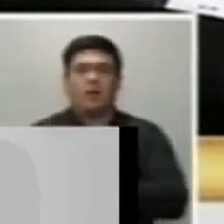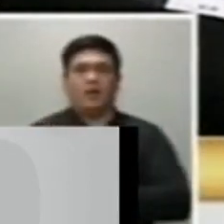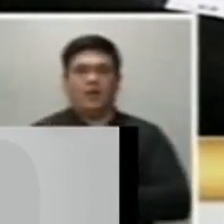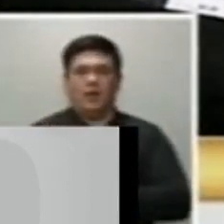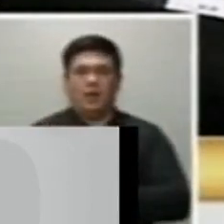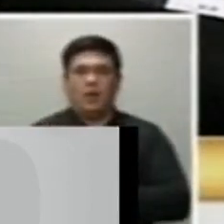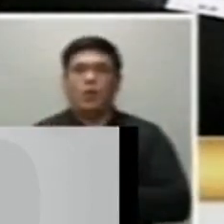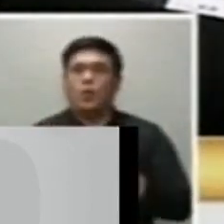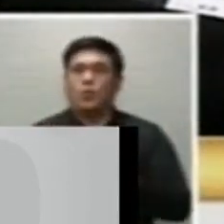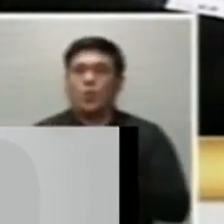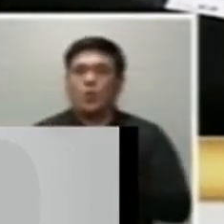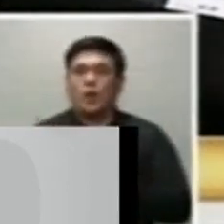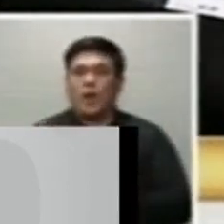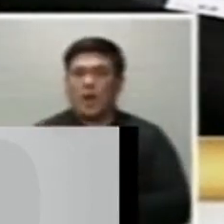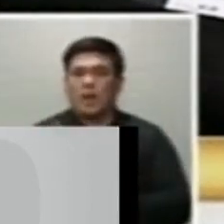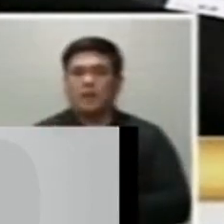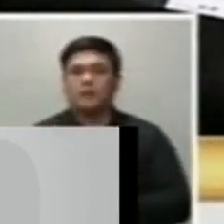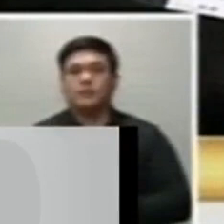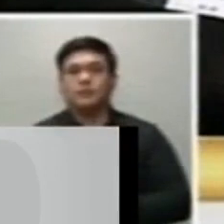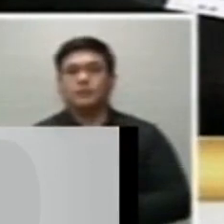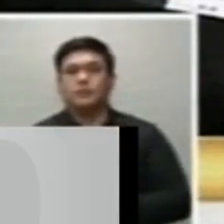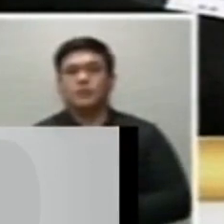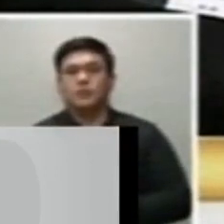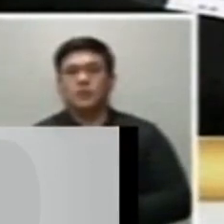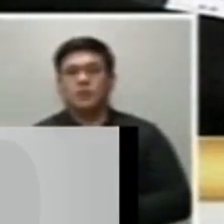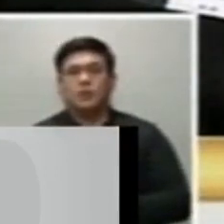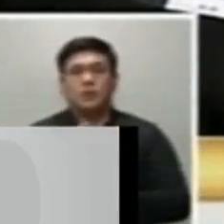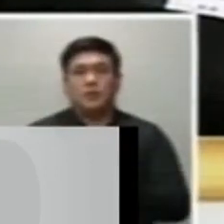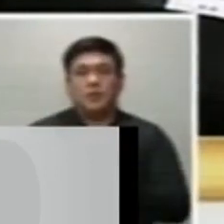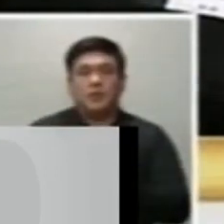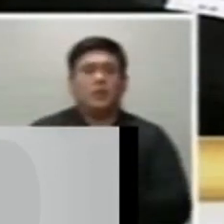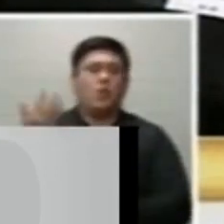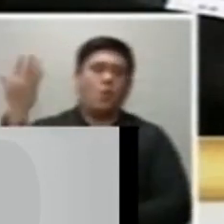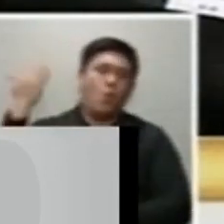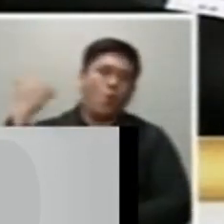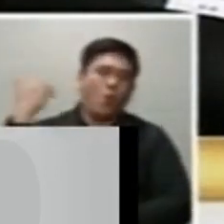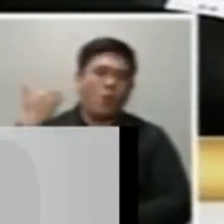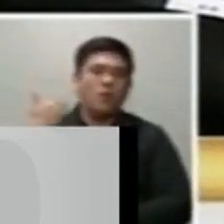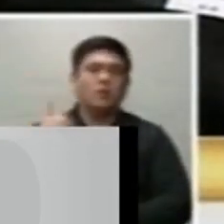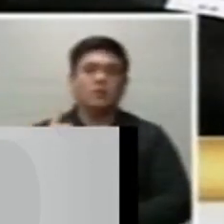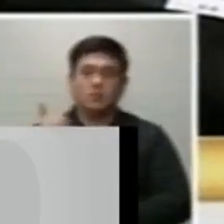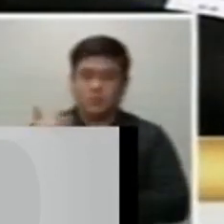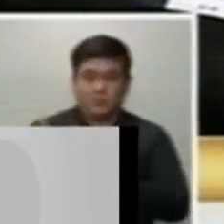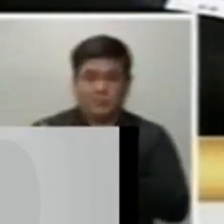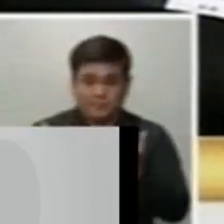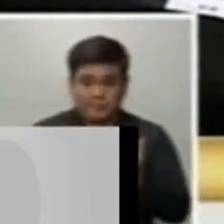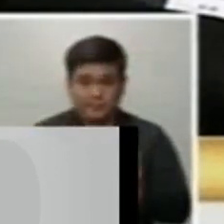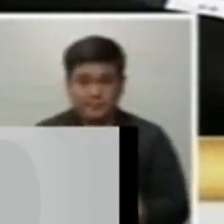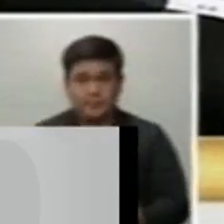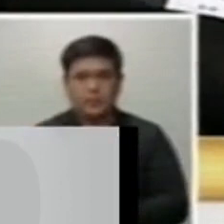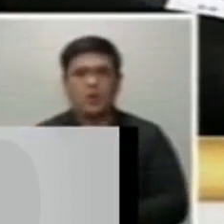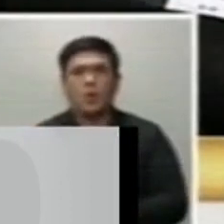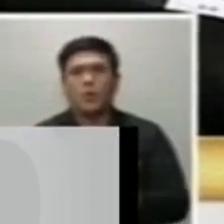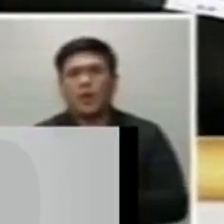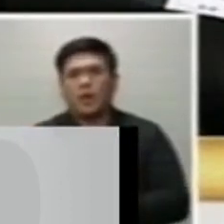ณุ54นะฮะคุณอนุพงศ์54นะฮะเพราะฉะนั้นเนี่ย คร ับไม่ธรรมดาทีเดียวนะฮะ ครับแต่อี